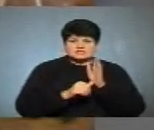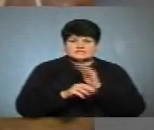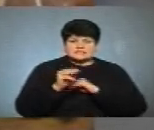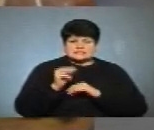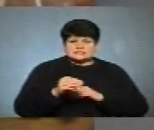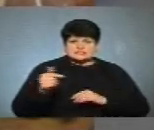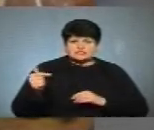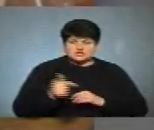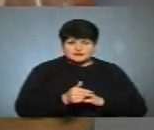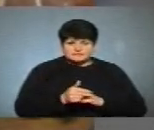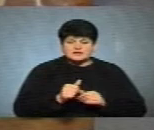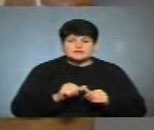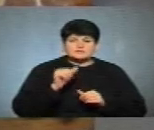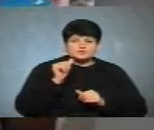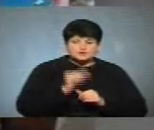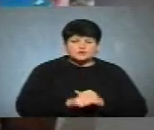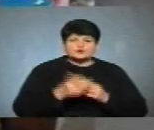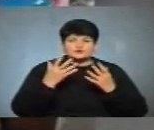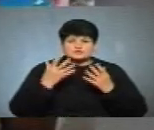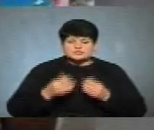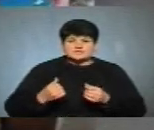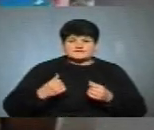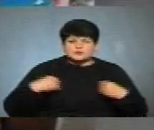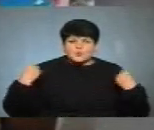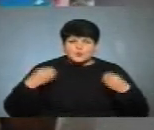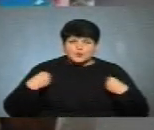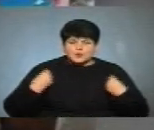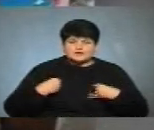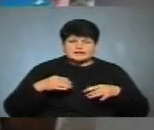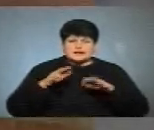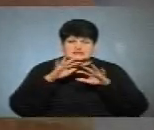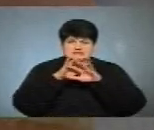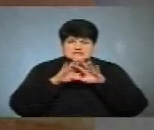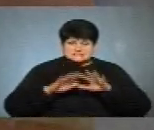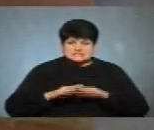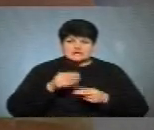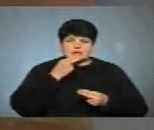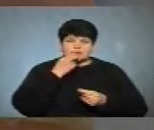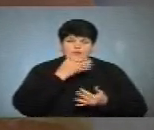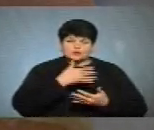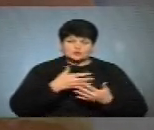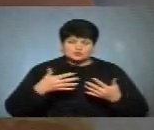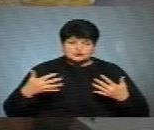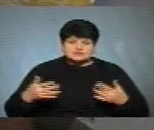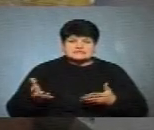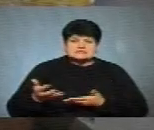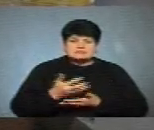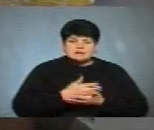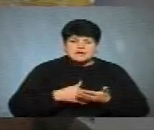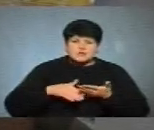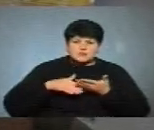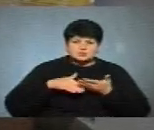тисяч гривень. Окрім цього, також військовий одяг, маскувальні сітки та продукти. Володимир Голоднюк каже, збирали